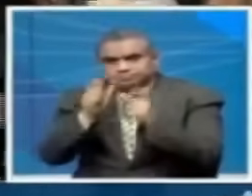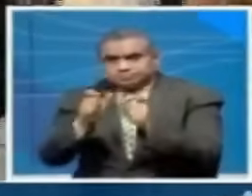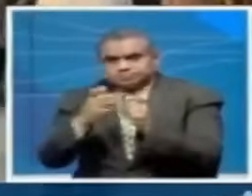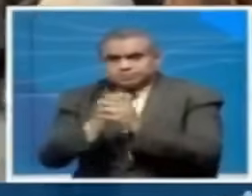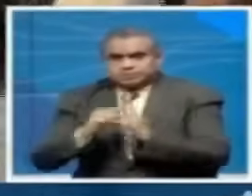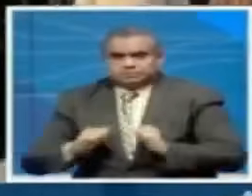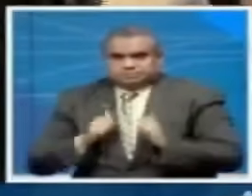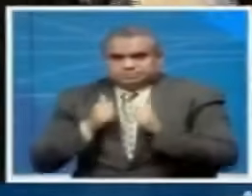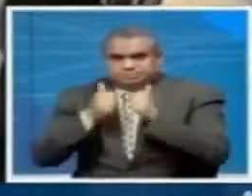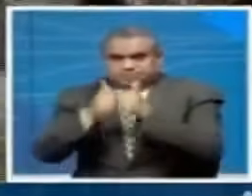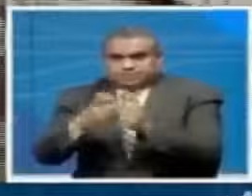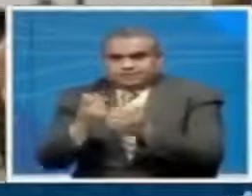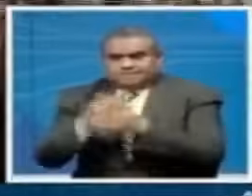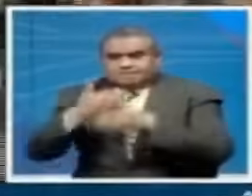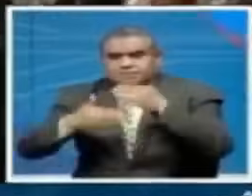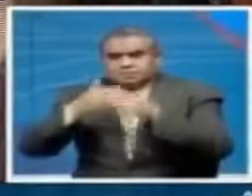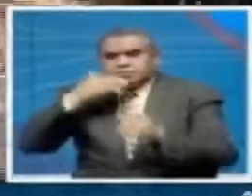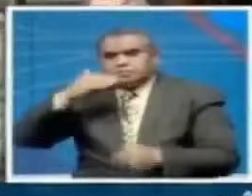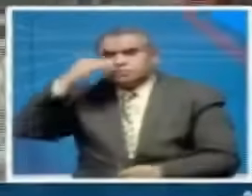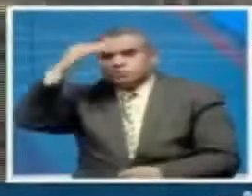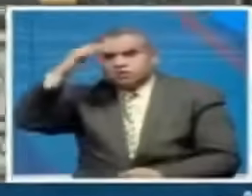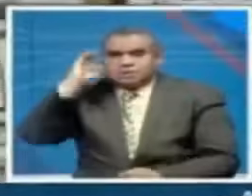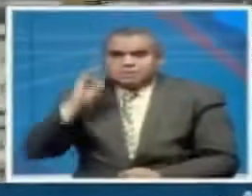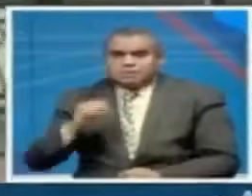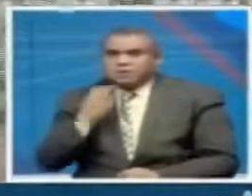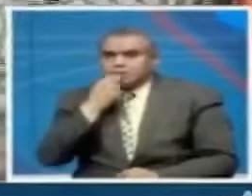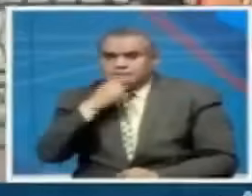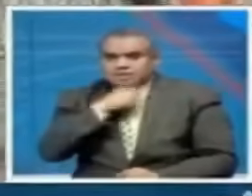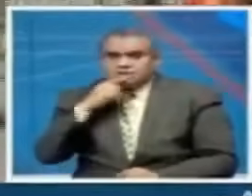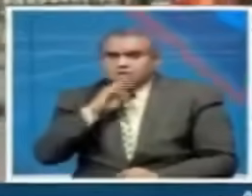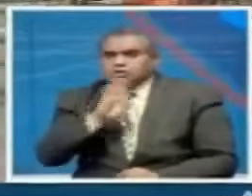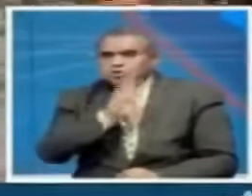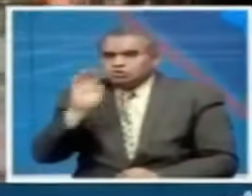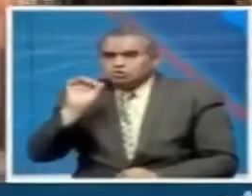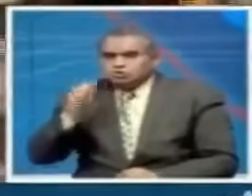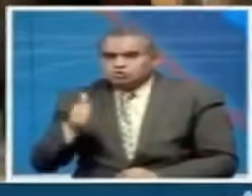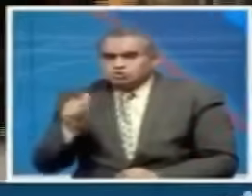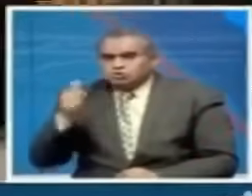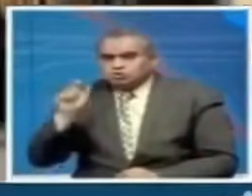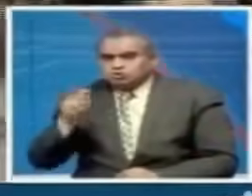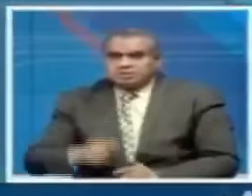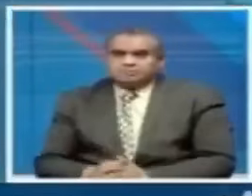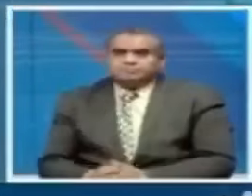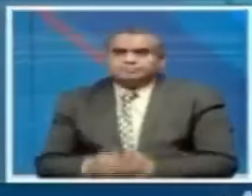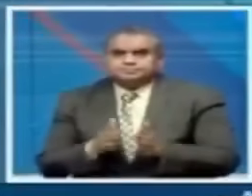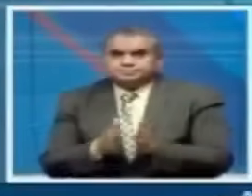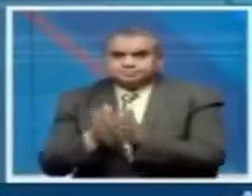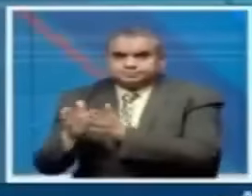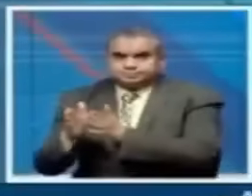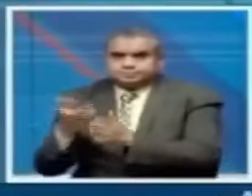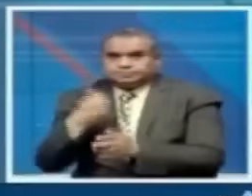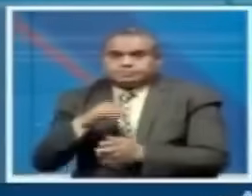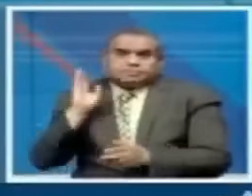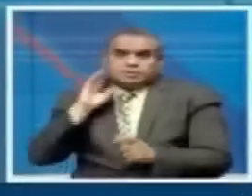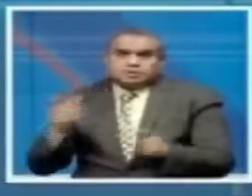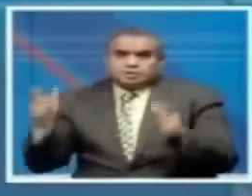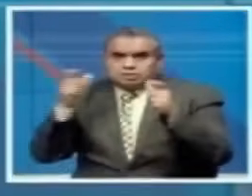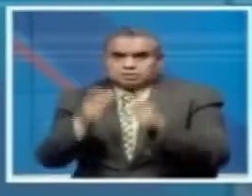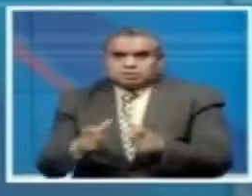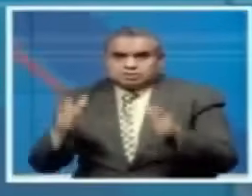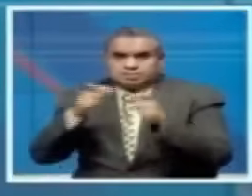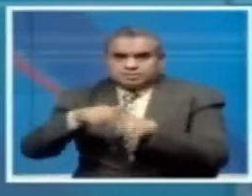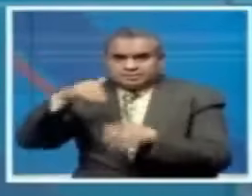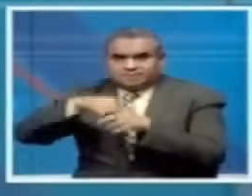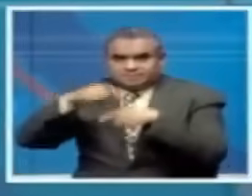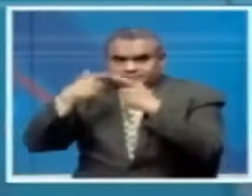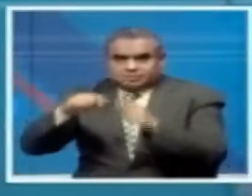المشاركة في بناء المستقبل. سوزان مصطفى، التلفزيون المصري. وضمن مؤتمراته الانتخابية